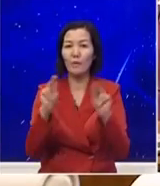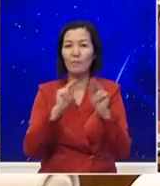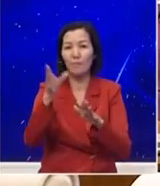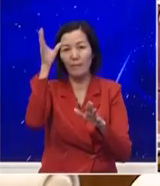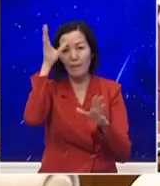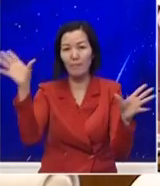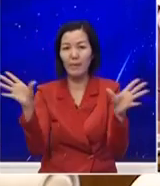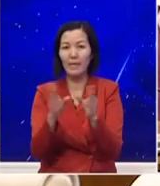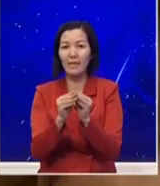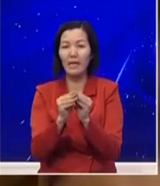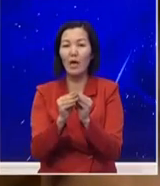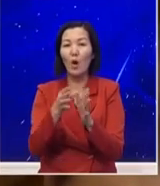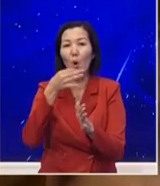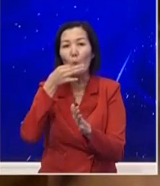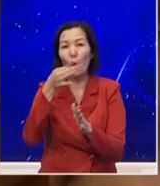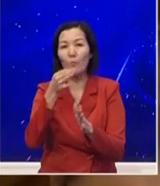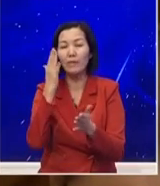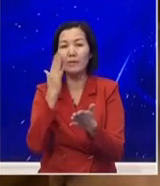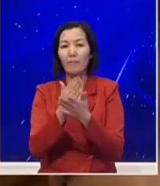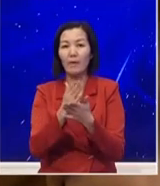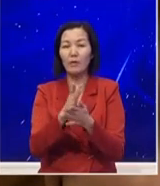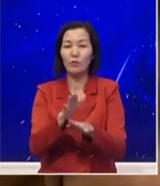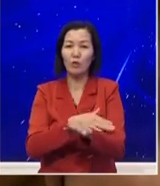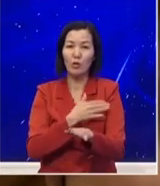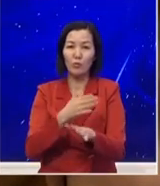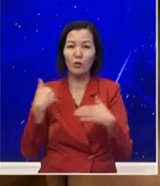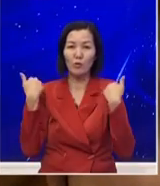қатар педагогикалық тәжірибе уақытын ұзартуды да ұсынды.